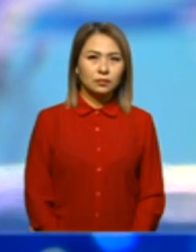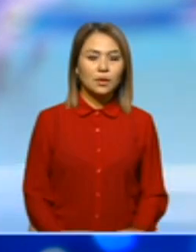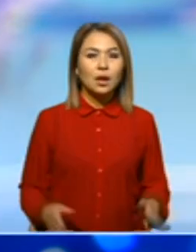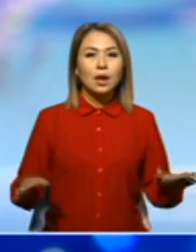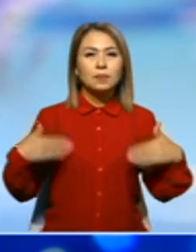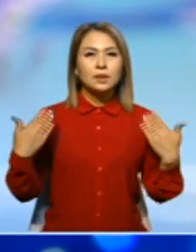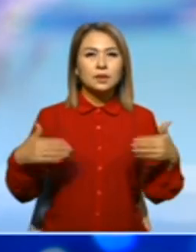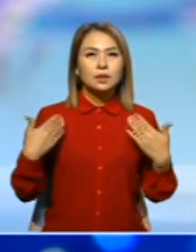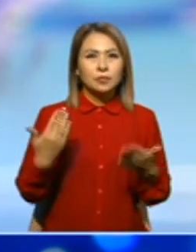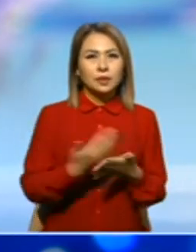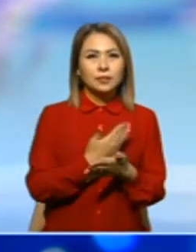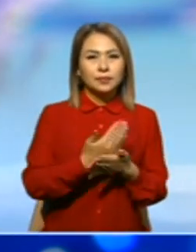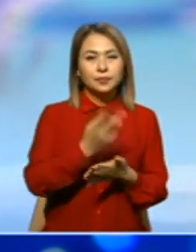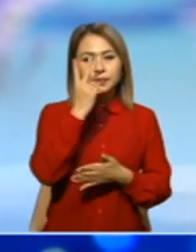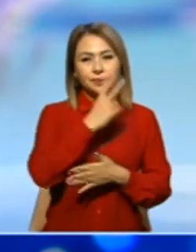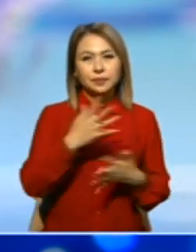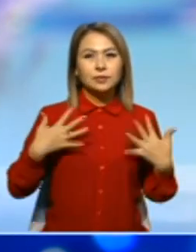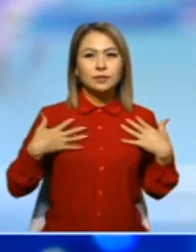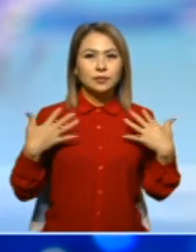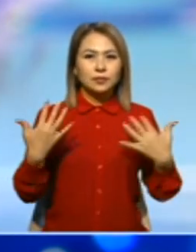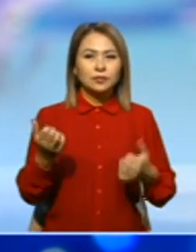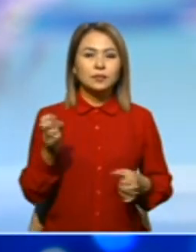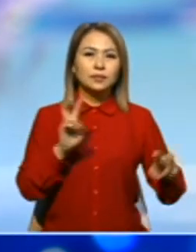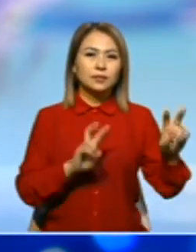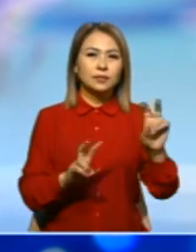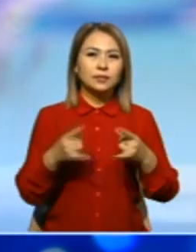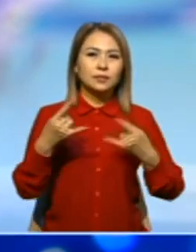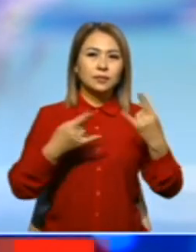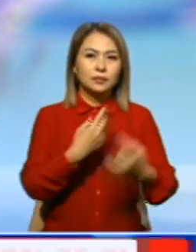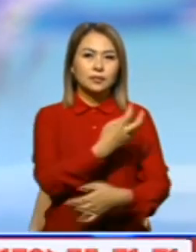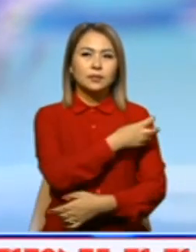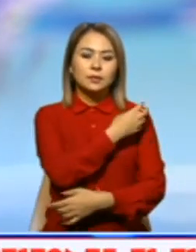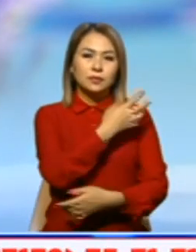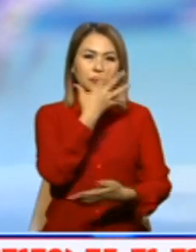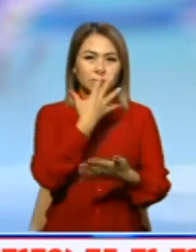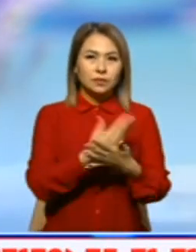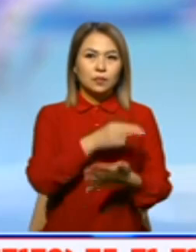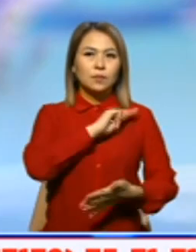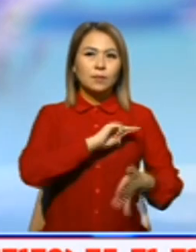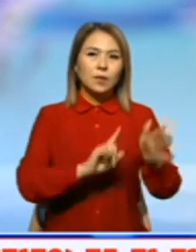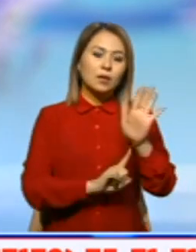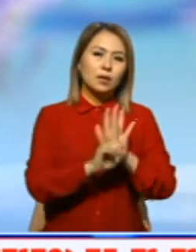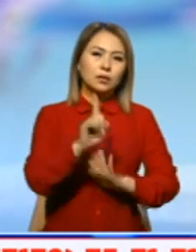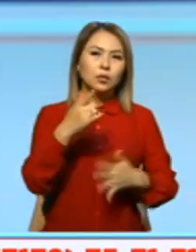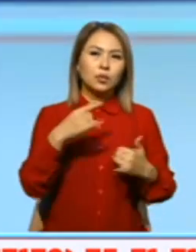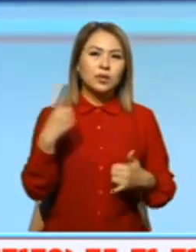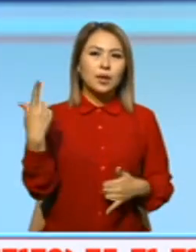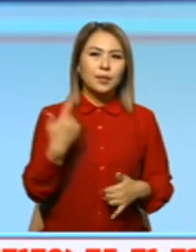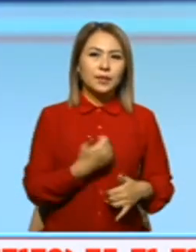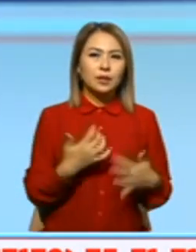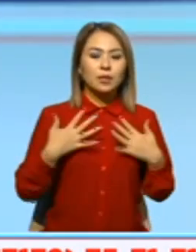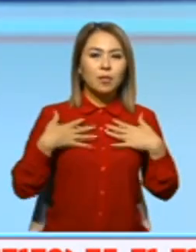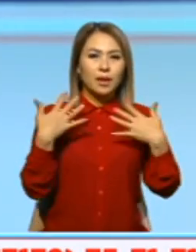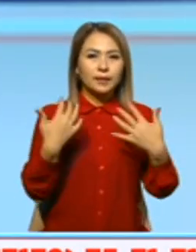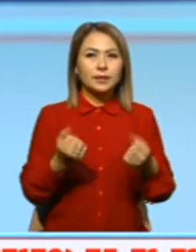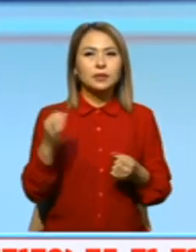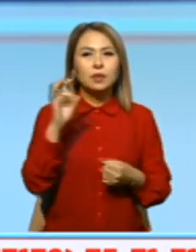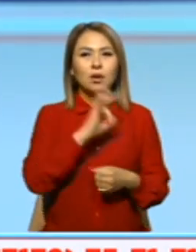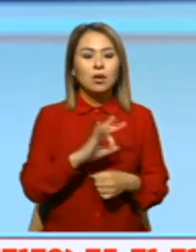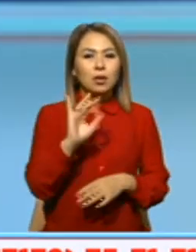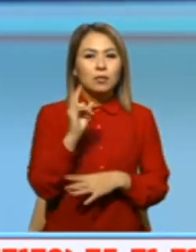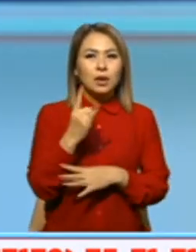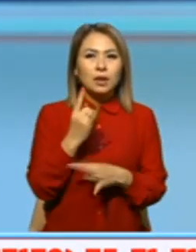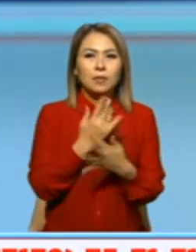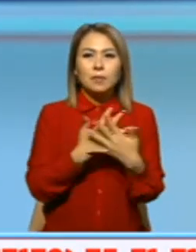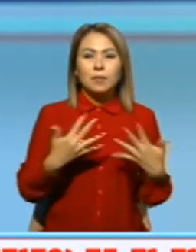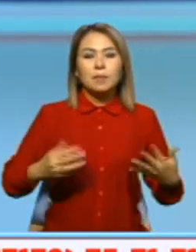Амансыздар ма, қымбатты көрермендер, саулыққа жол іздейтін теледәрігер тікелей эфирде өз жұмысын бастайды. Біз осы аптада бала денсаулығына қатысты ең